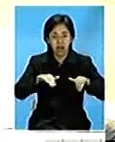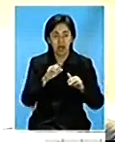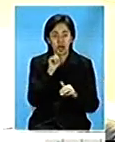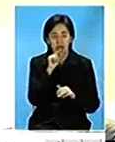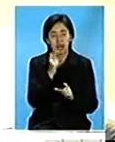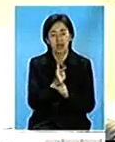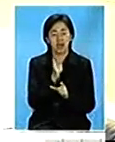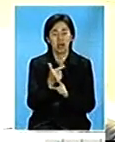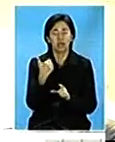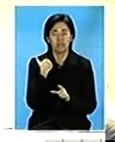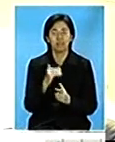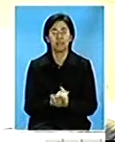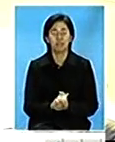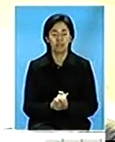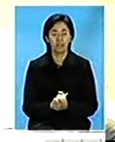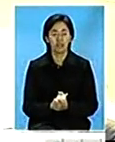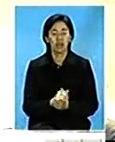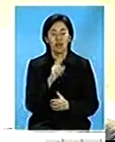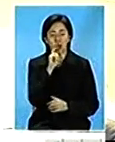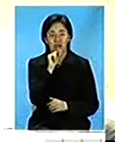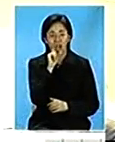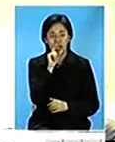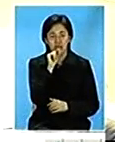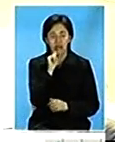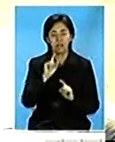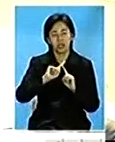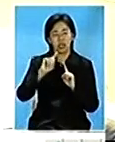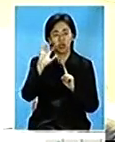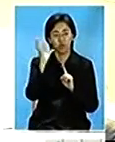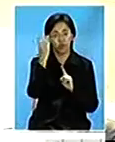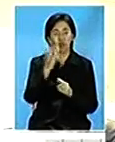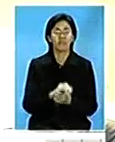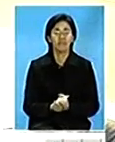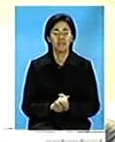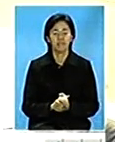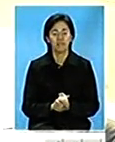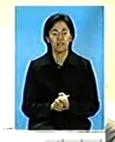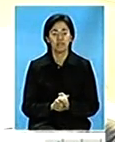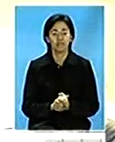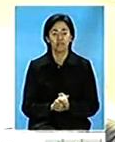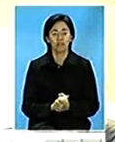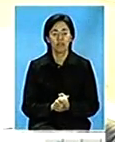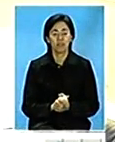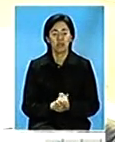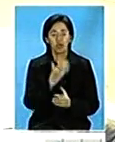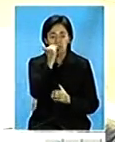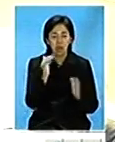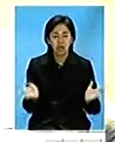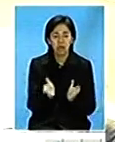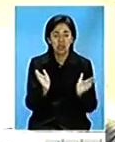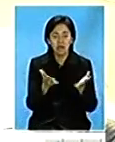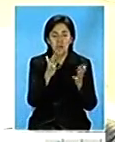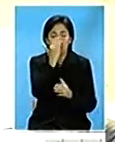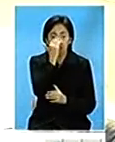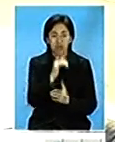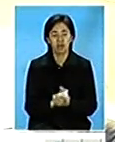ากขึ้นงั้นไก่เนี่ยส่งอันดับหนึ่งของโลกนะครับแล้วทำไมไม่ส่งเสริมอย่างนี้และอย่